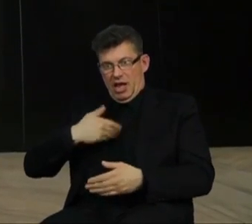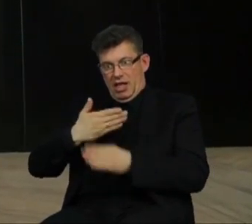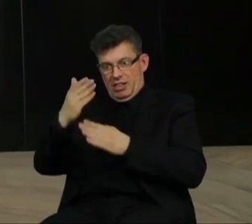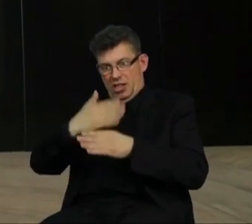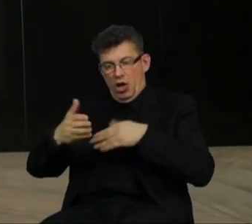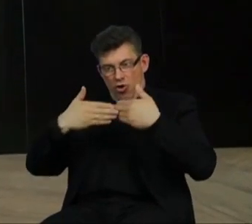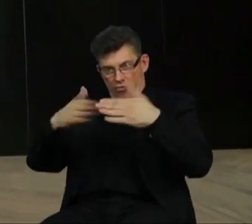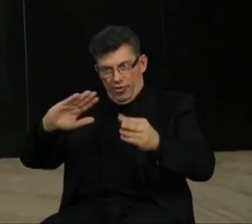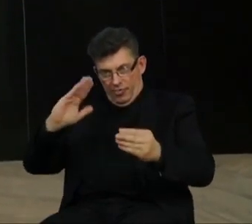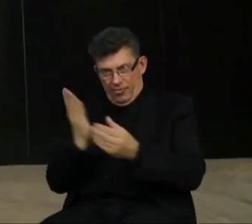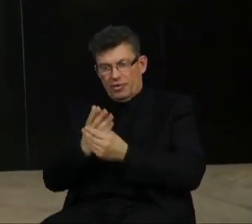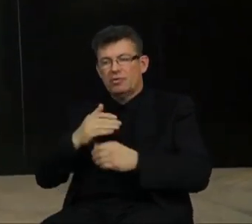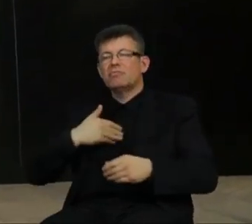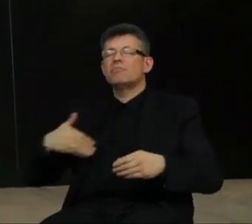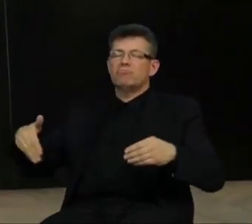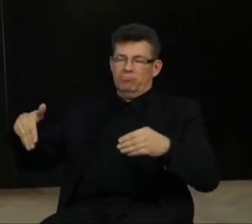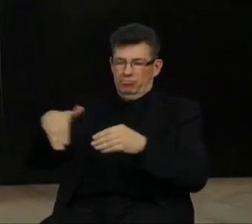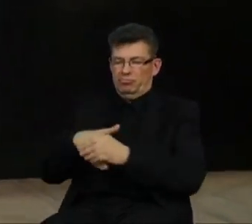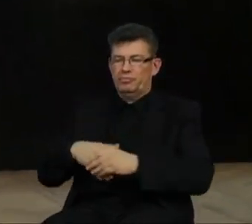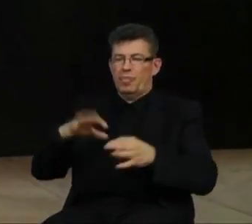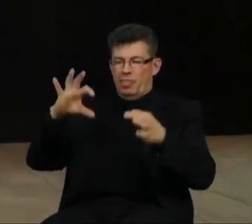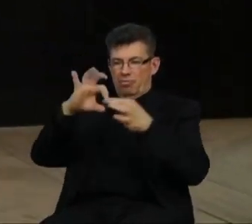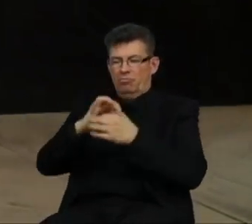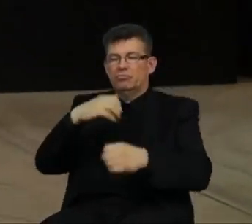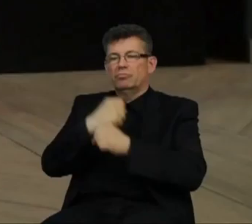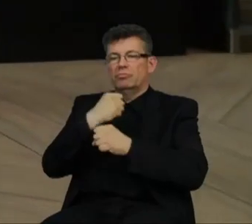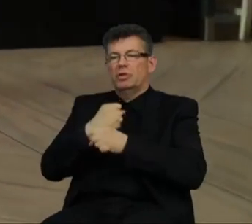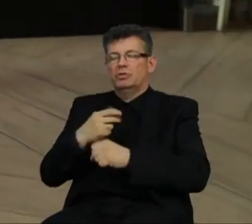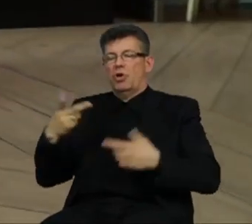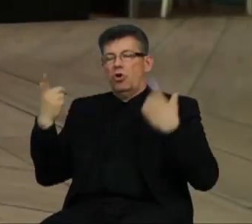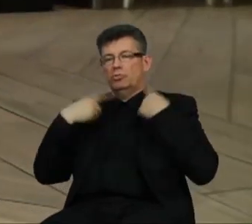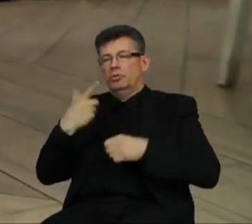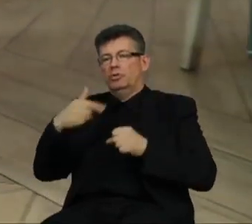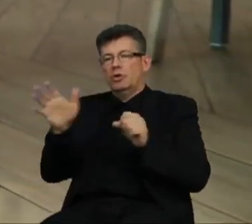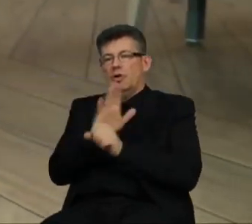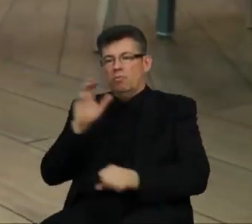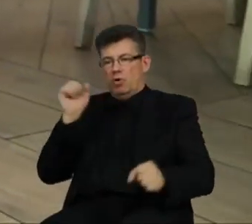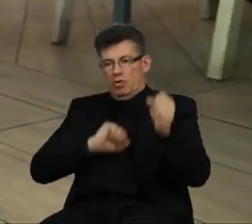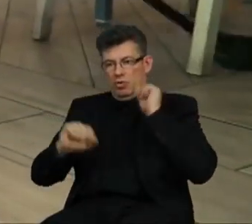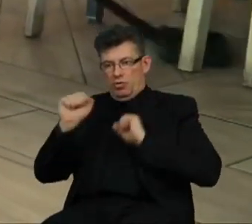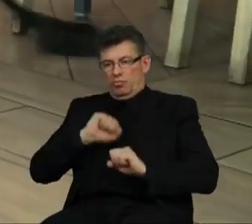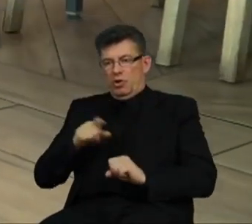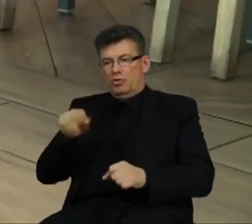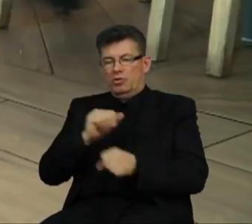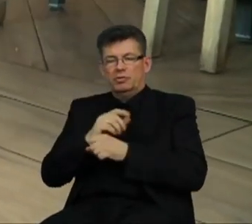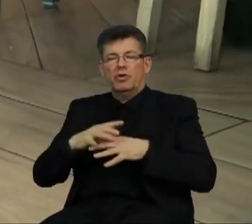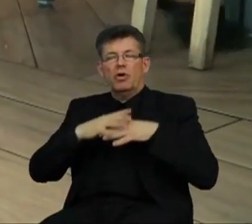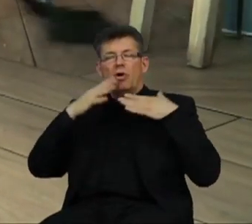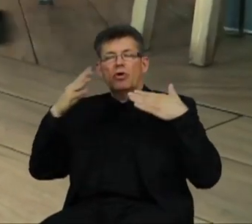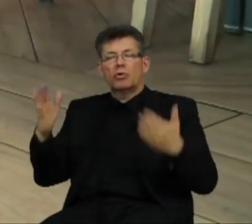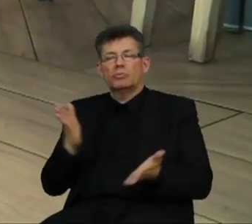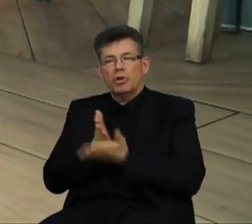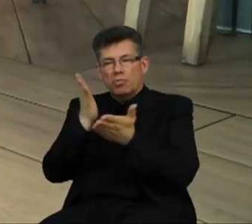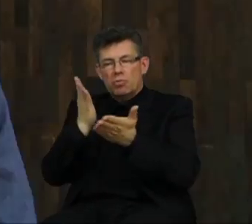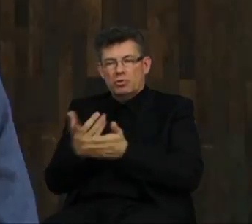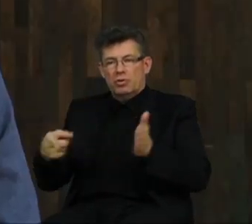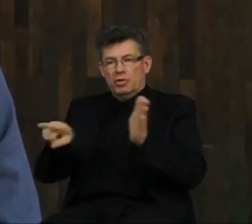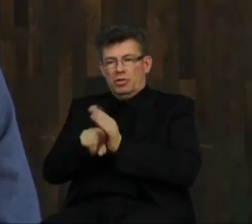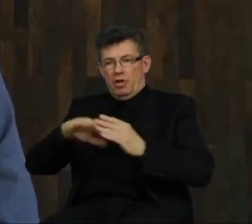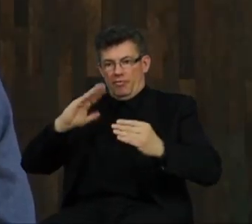pewno będę po prostu współpracował z osobami, które są niepełnosprawne, bo z jednej strony to jest ogromna pomoc też dla